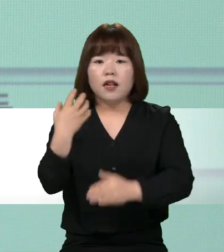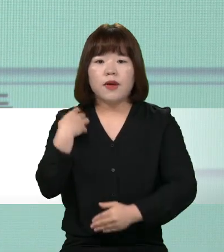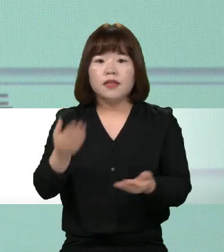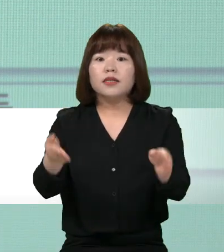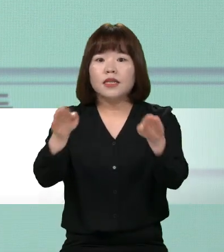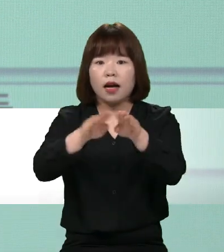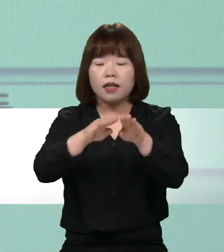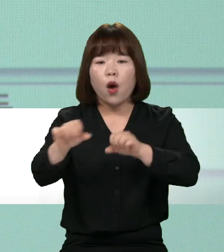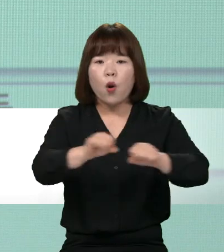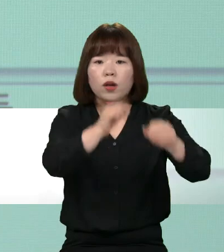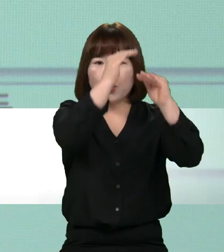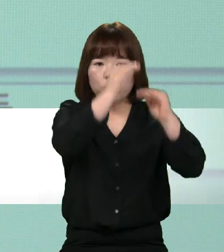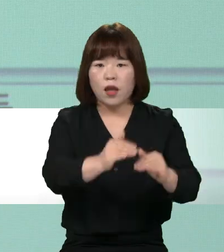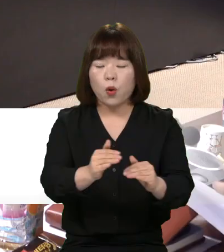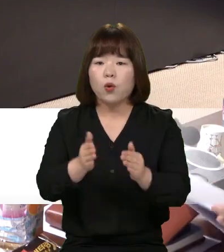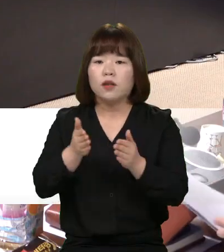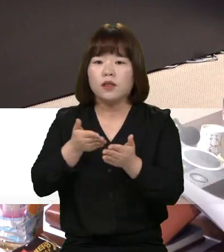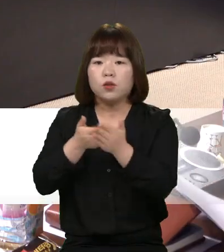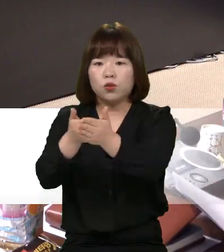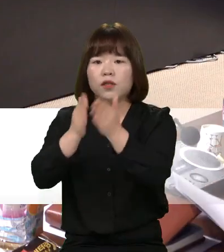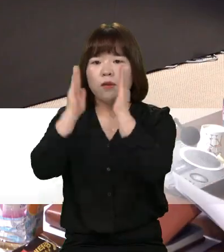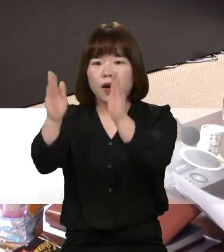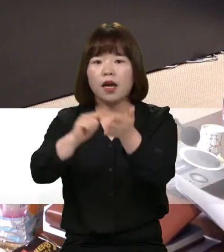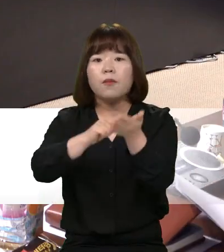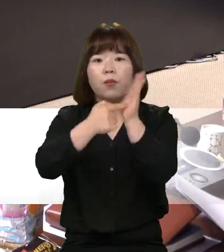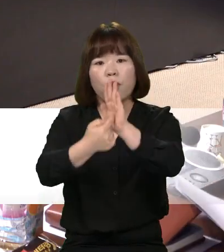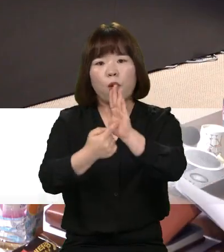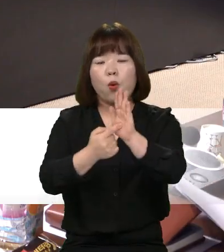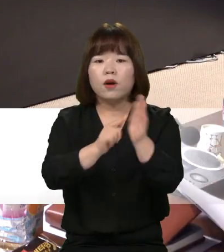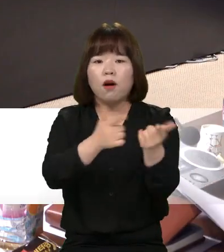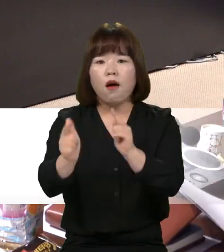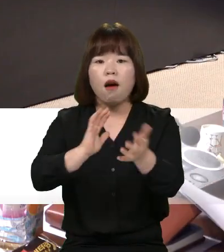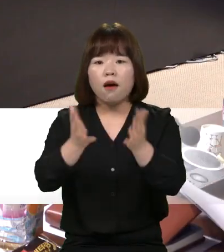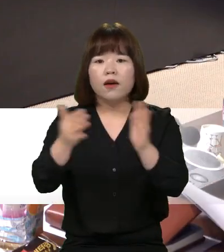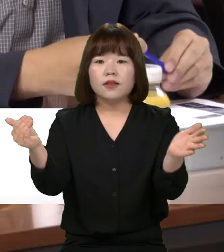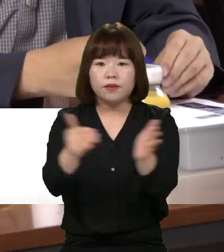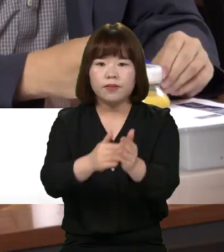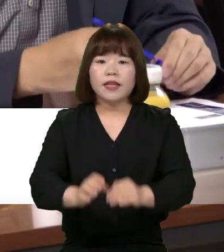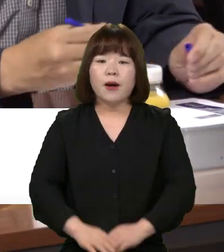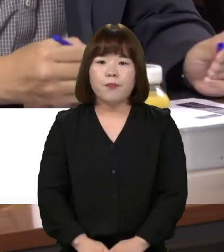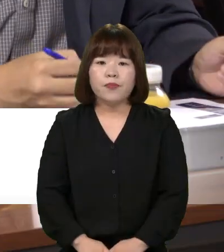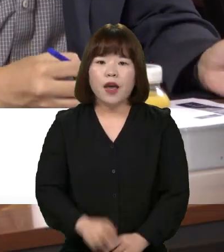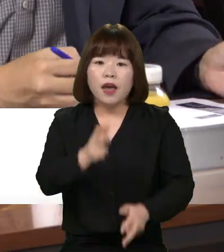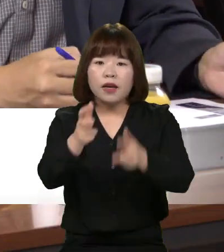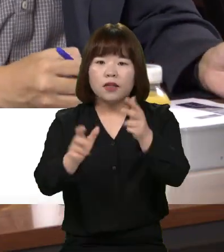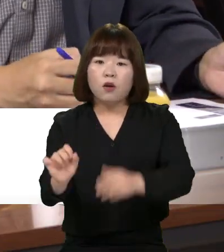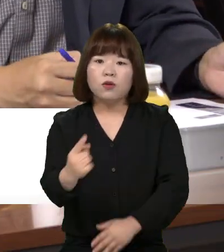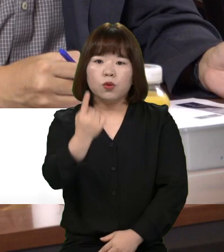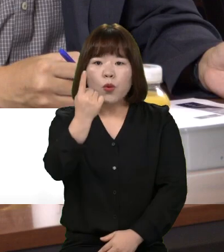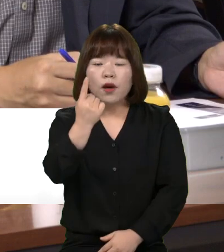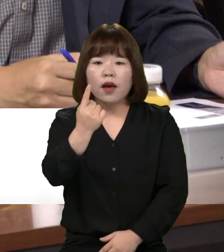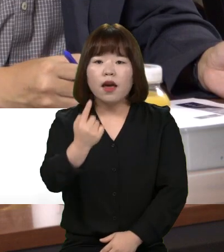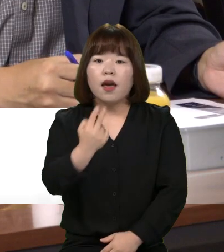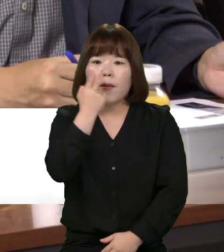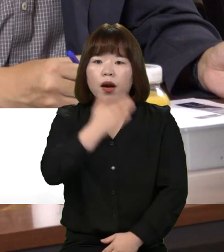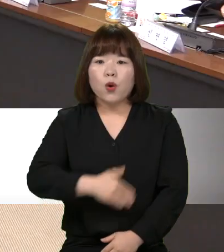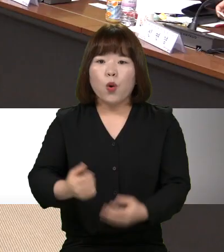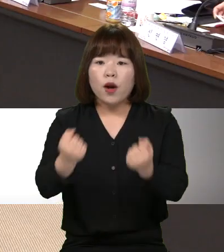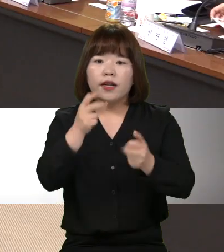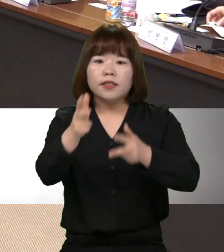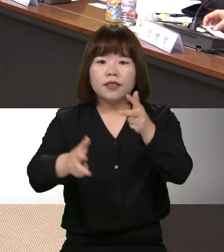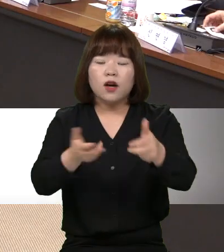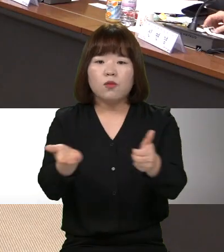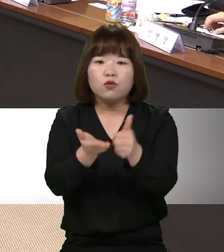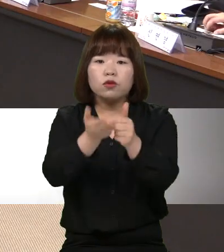2 의 과업 내용 및 추진 방향을 발표하고 여러 의견을 들었습니다 시는 연구용역을 통해 바이오 헬스